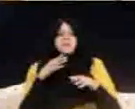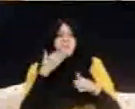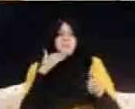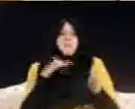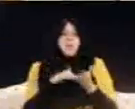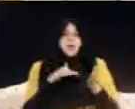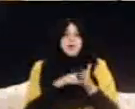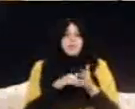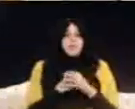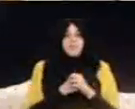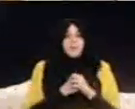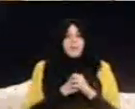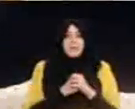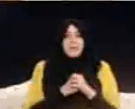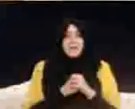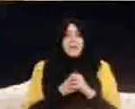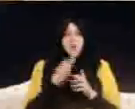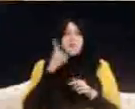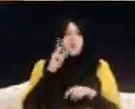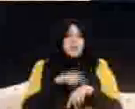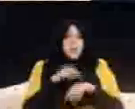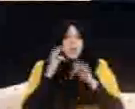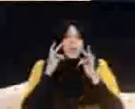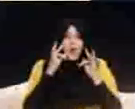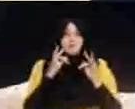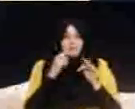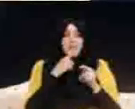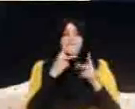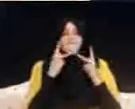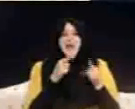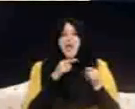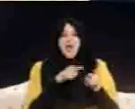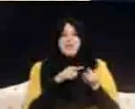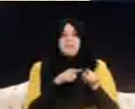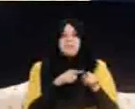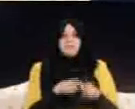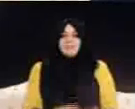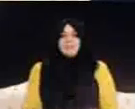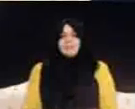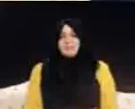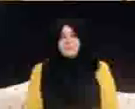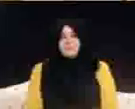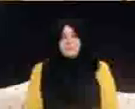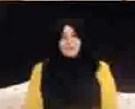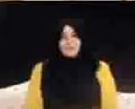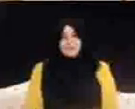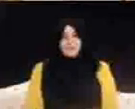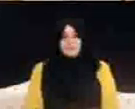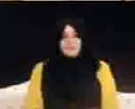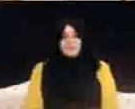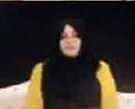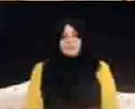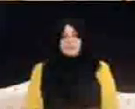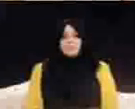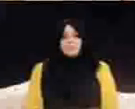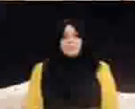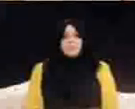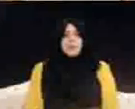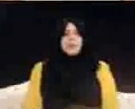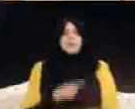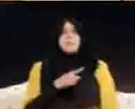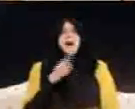كل ما يمر عليها الزمن تصبح ذات قيمة أكثر. عليك نور، تصبح كل ما يمر عليها الزمن تصبح ذات قيمة أكبر، قيمة معنوية،